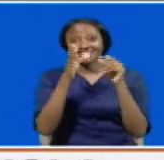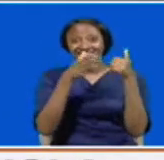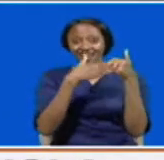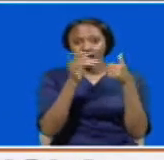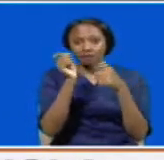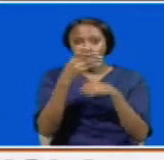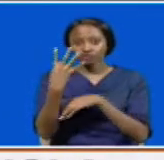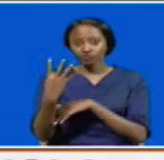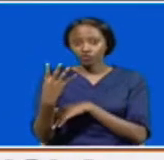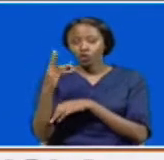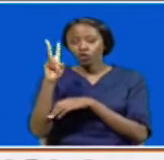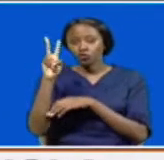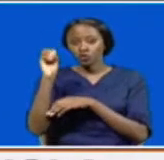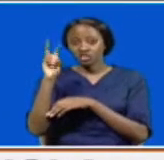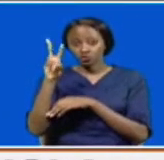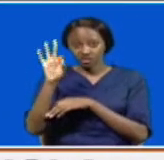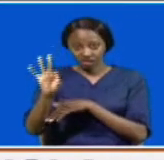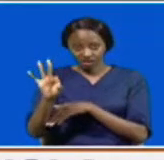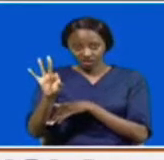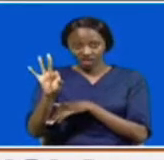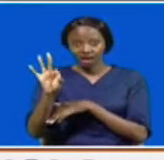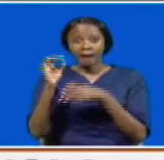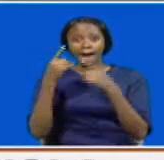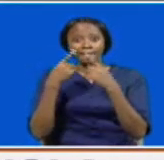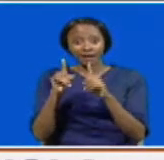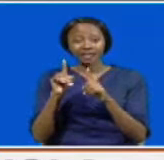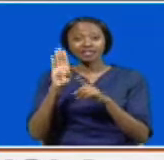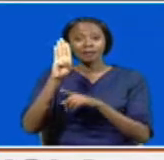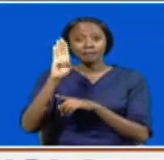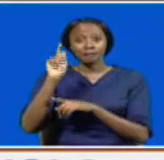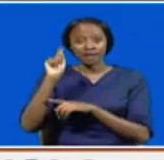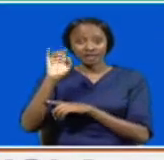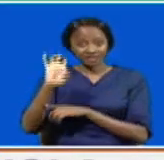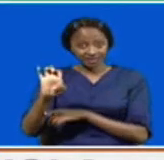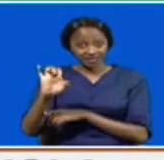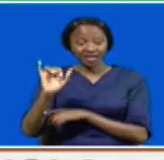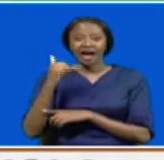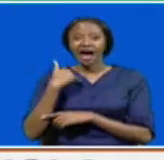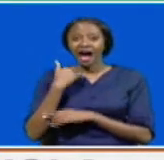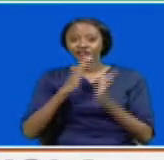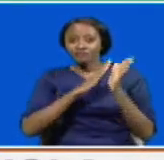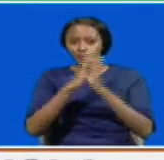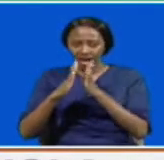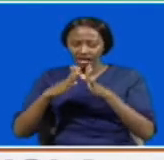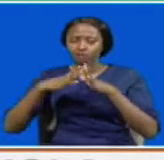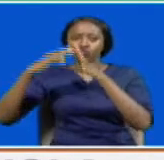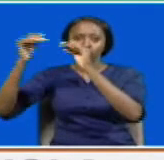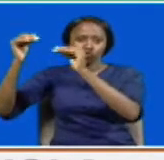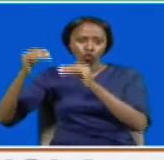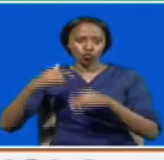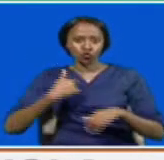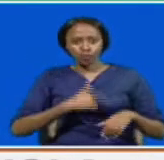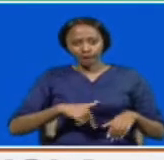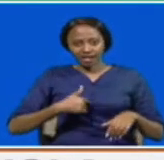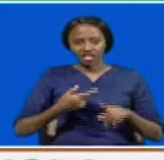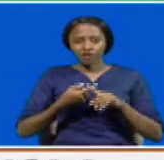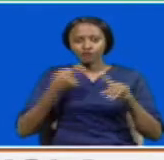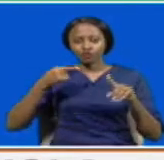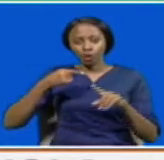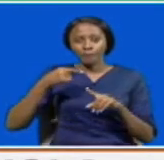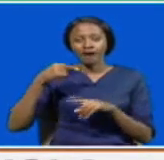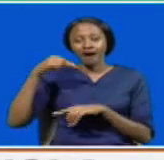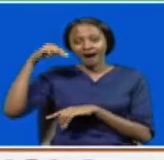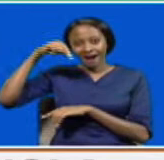Aprili mwaka 2023. Betty alikuwa amegusia kuwa anapanga kwenda Malindi kutoka Qatar na